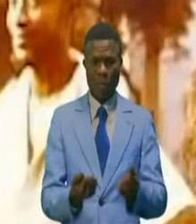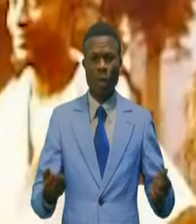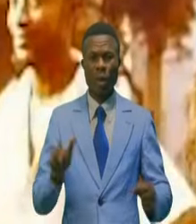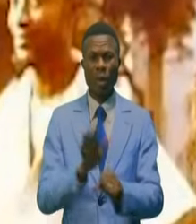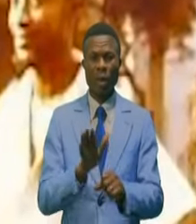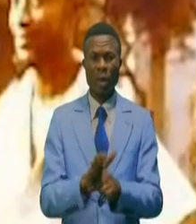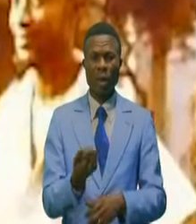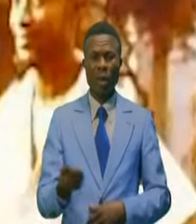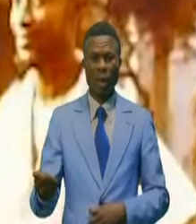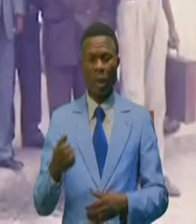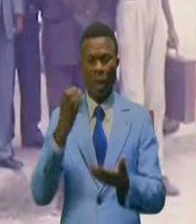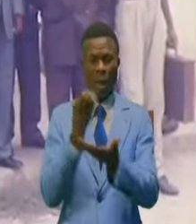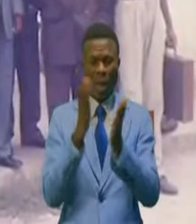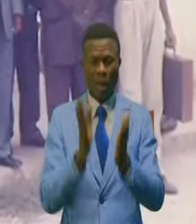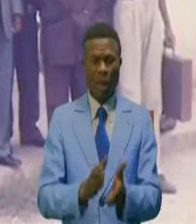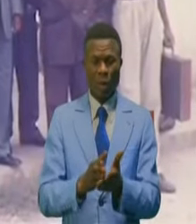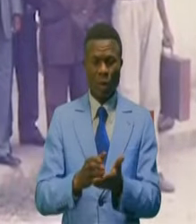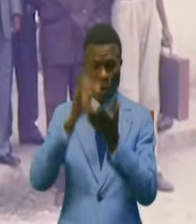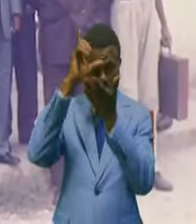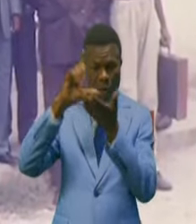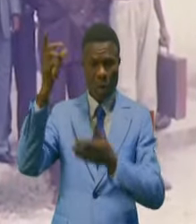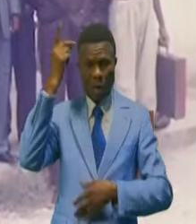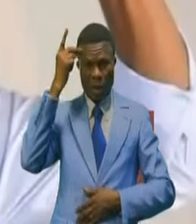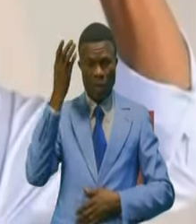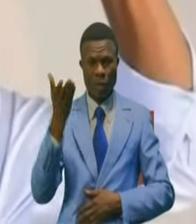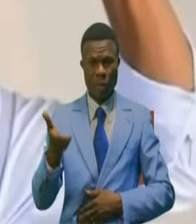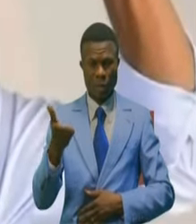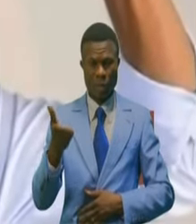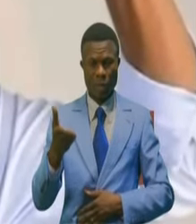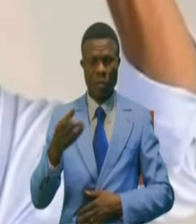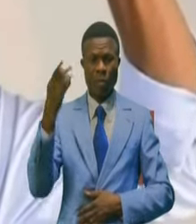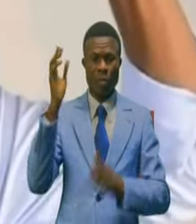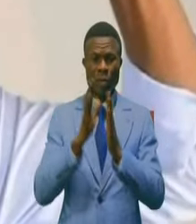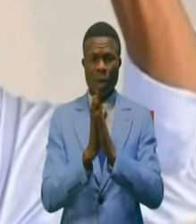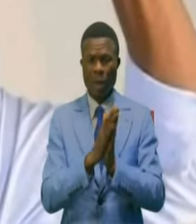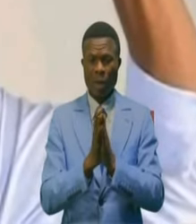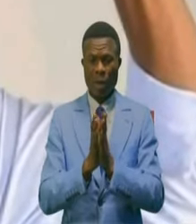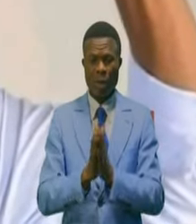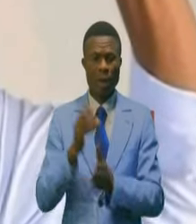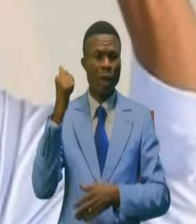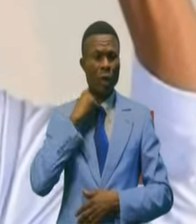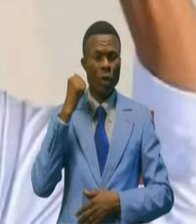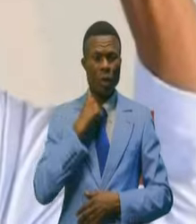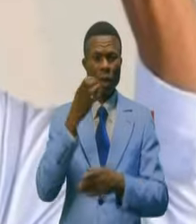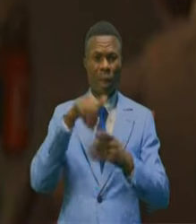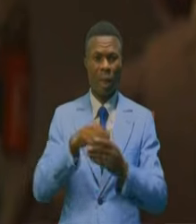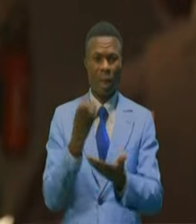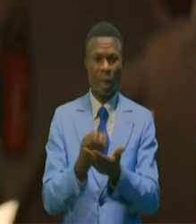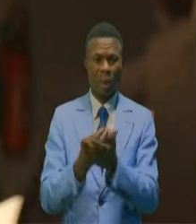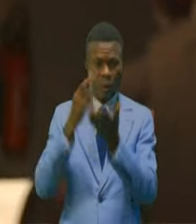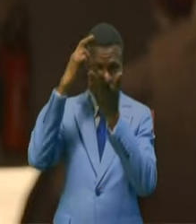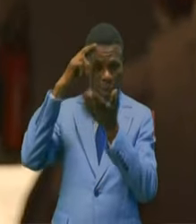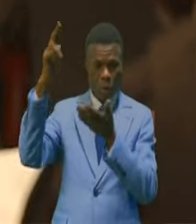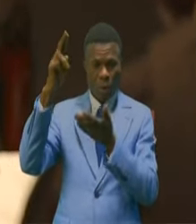multitude. Économiste de formation de l'Université de Kinshasa, l'honorable Vital Kamerhe est docteur en économie à